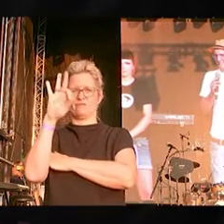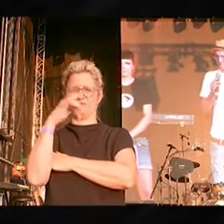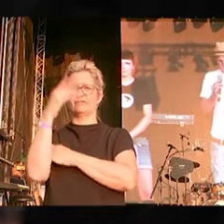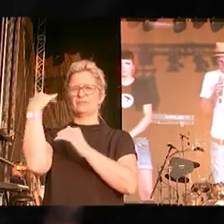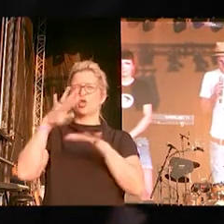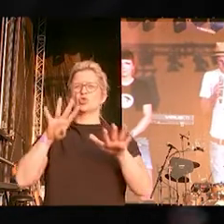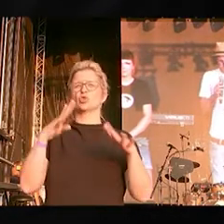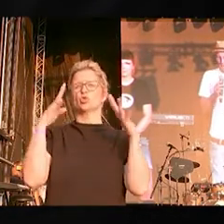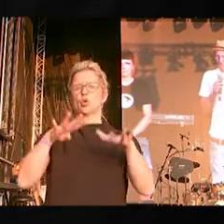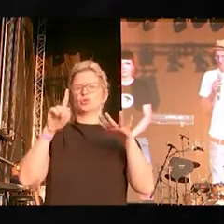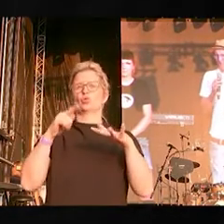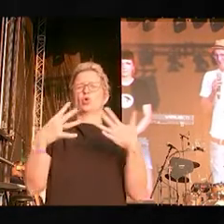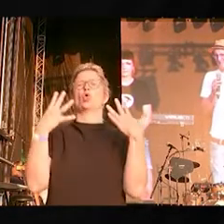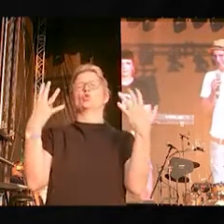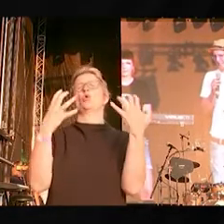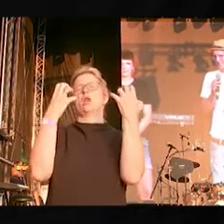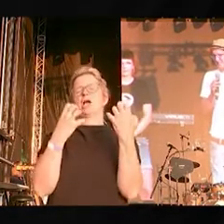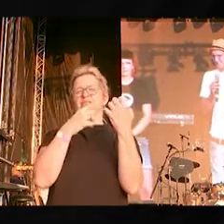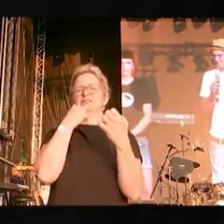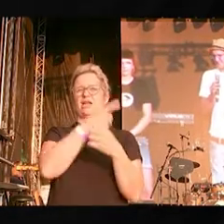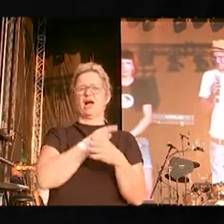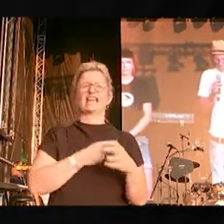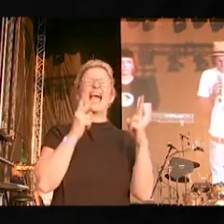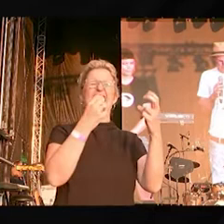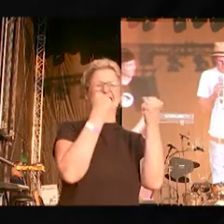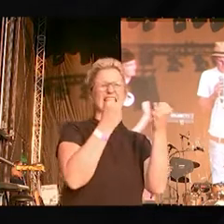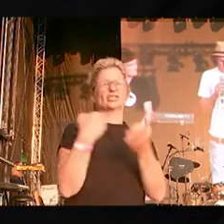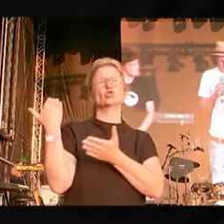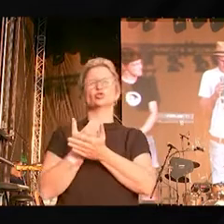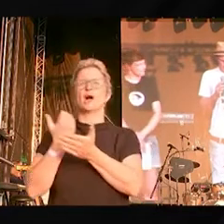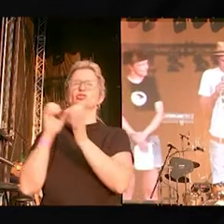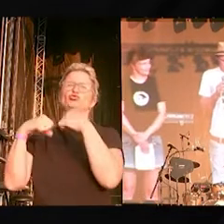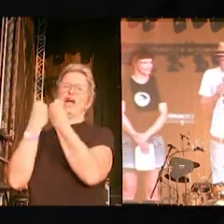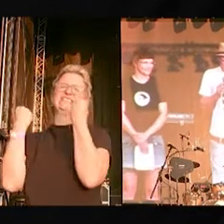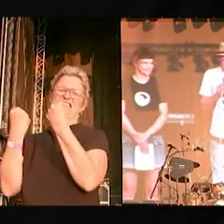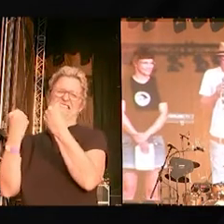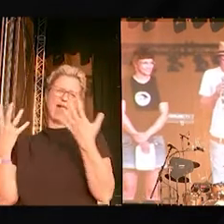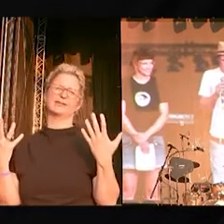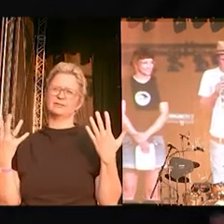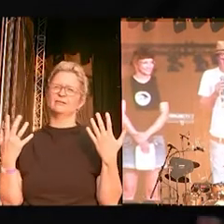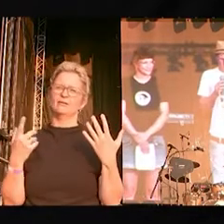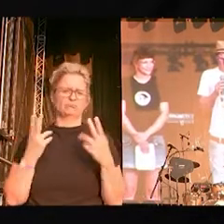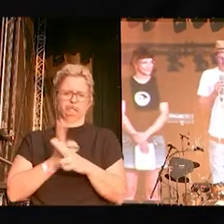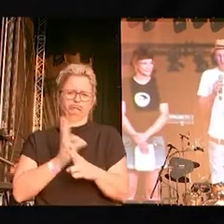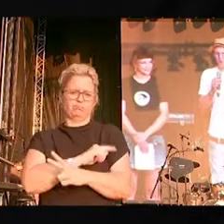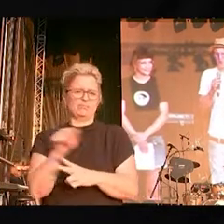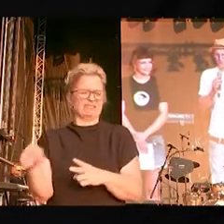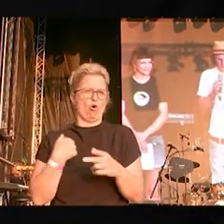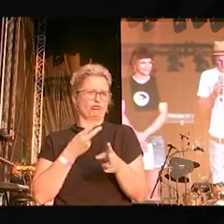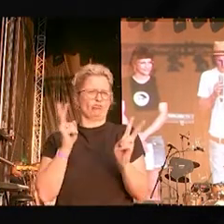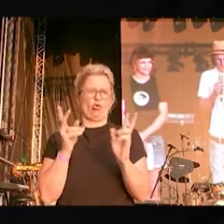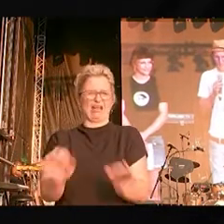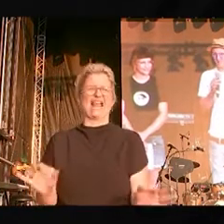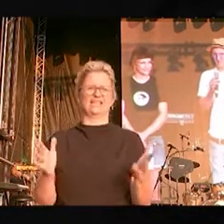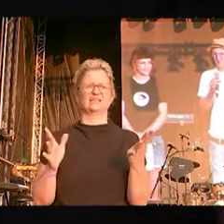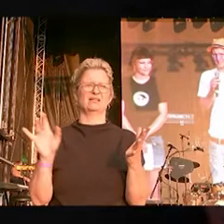Rechtssicherheit spart Staatssicherheit. Das gilt immer. Und sie sagte auch, wir fürchten,